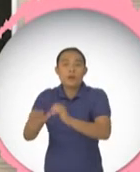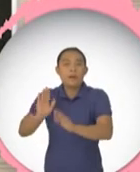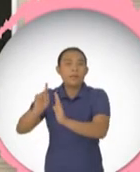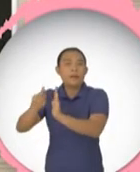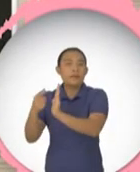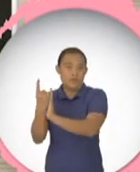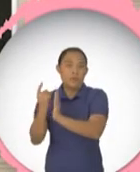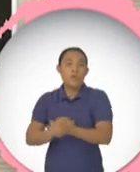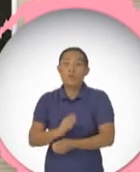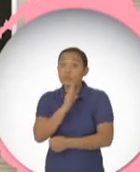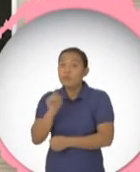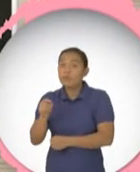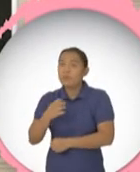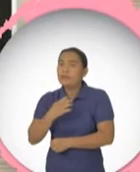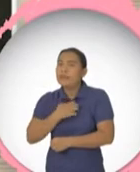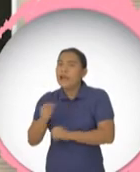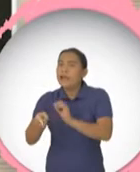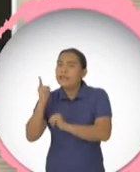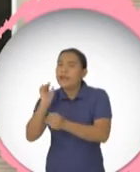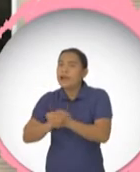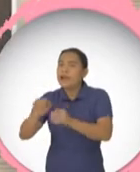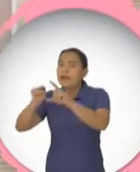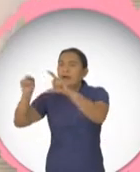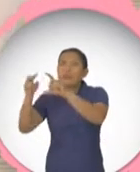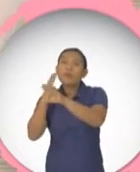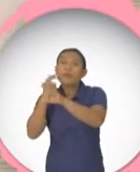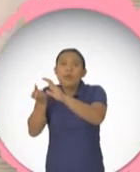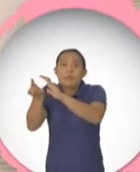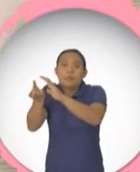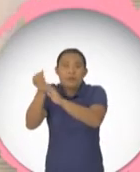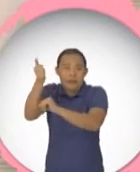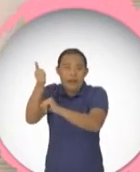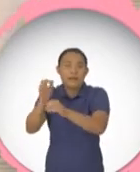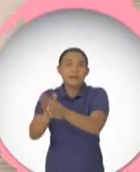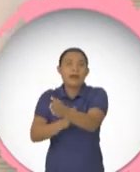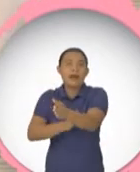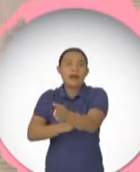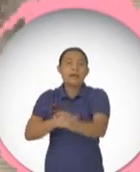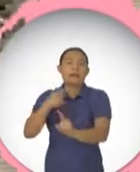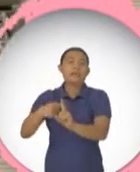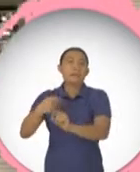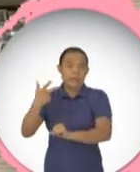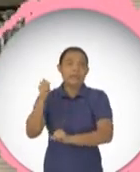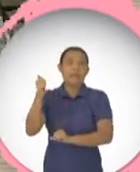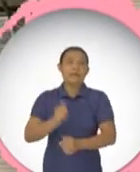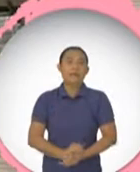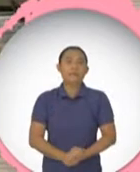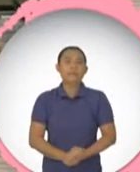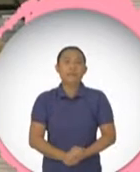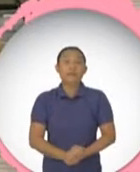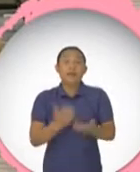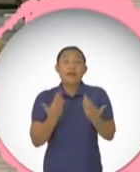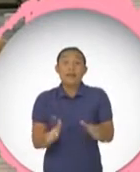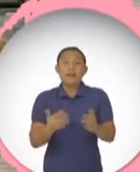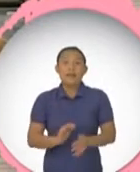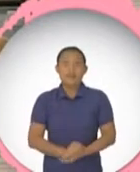ไว้ในช่องฟรีซก็ได้ประมาณ3 เดือนนะคะนะคะ ครับอันนี้ไปแช่ช่องฟรีซครับ ทีนี้ถัดไปอีกอันนึงเราจะทำเป็นพายก